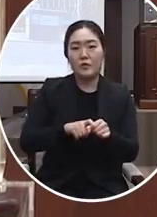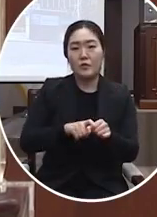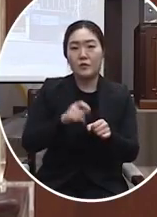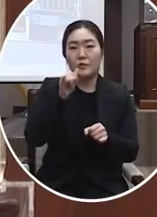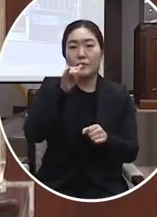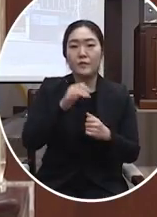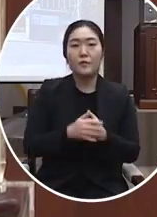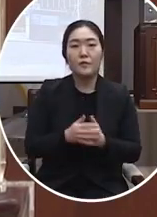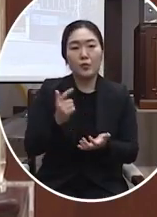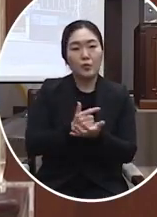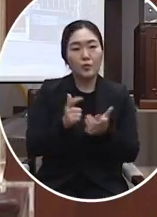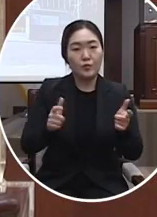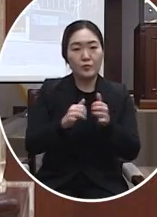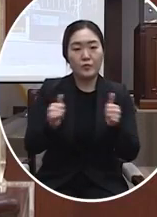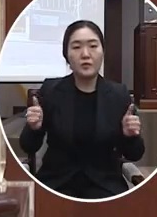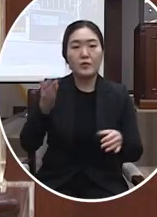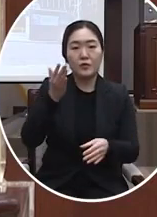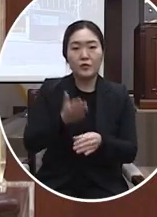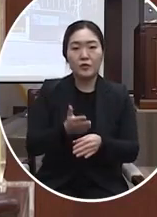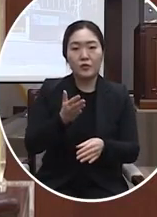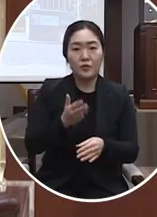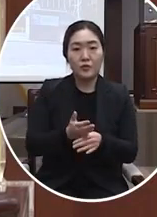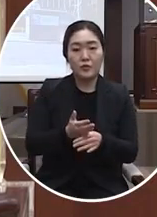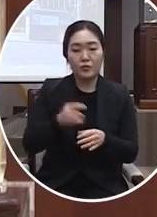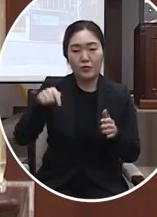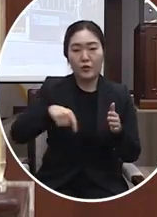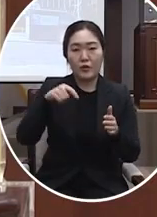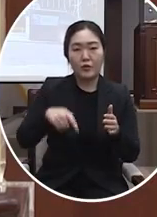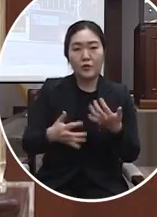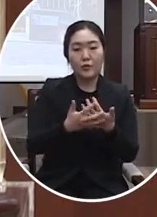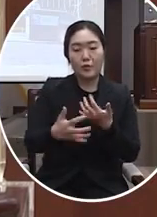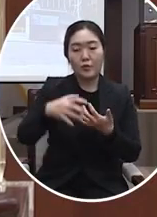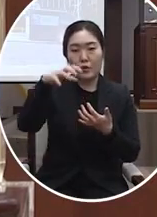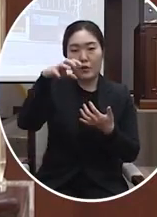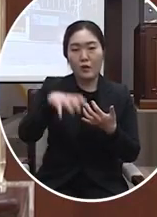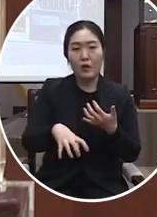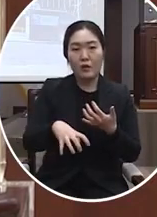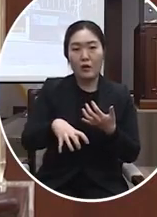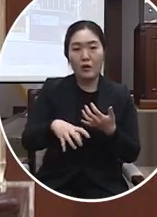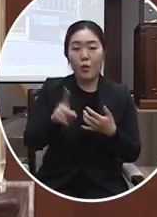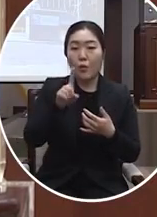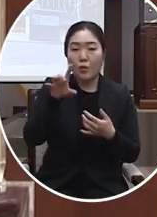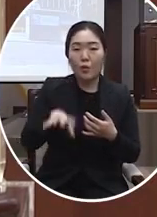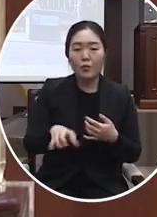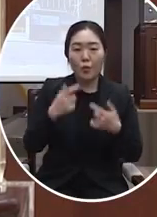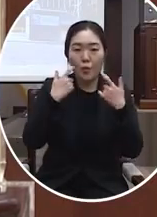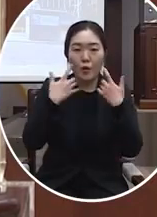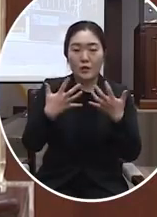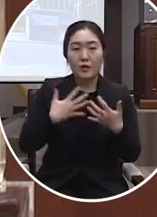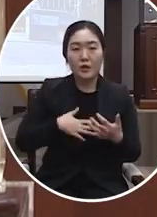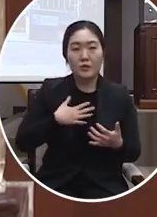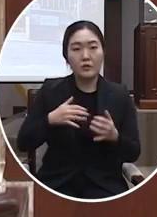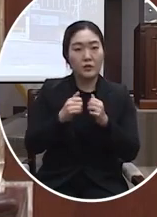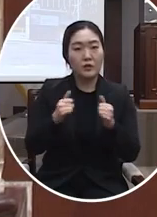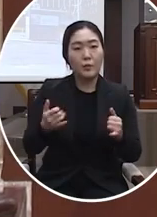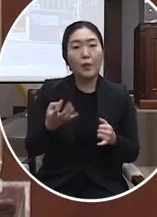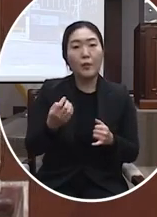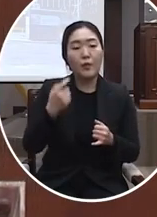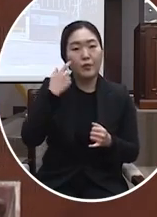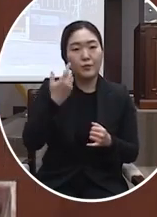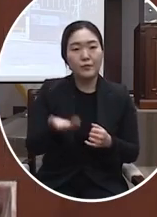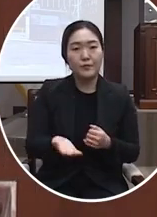강합니다. 혹시 농원구민 중에 농원구민의 구민회관의 위치를 정확히 인지하고 있는 분이 과연 몇 프로나